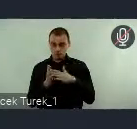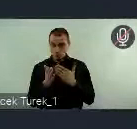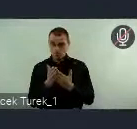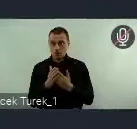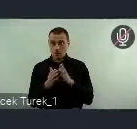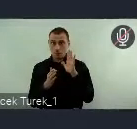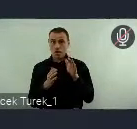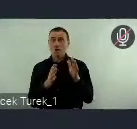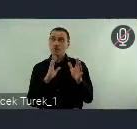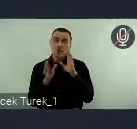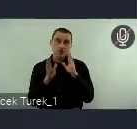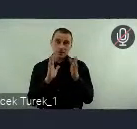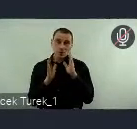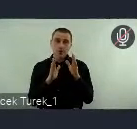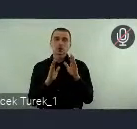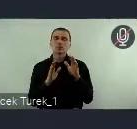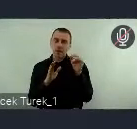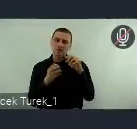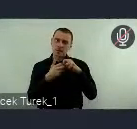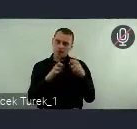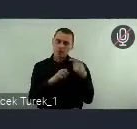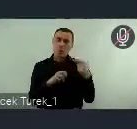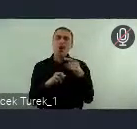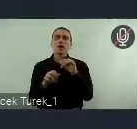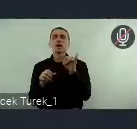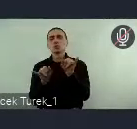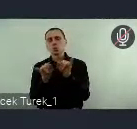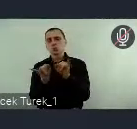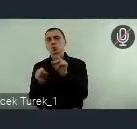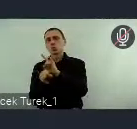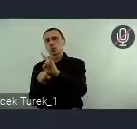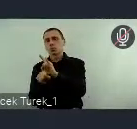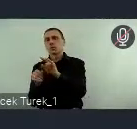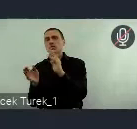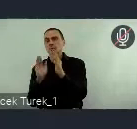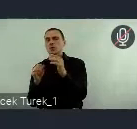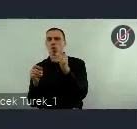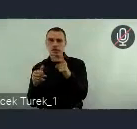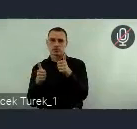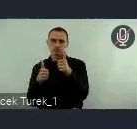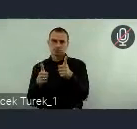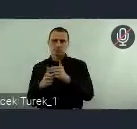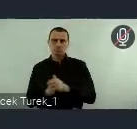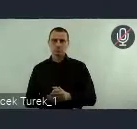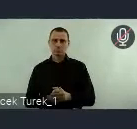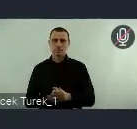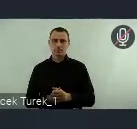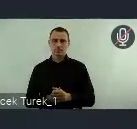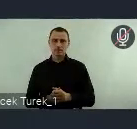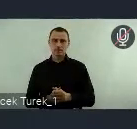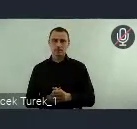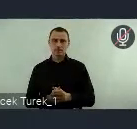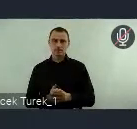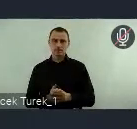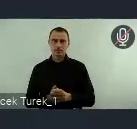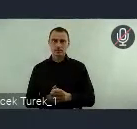Facebook ma swoje bolączki ale jest okej Instagramie sok YouTube jest okej mimo tam wiecie że nie jest Może kup